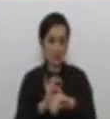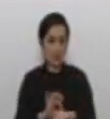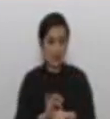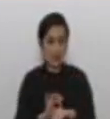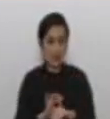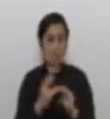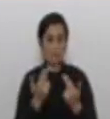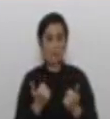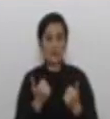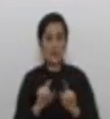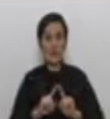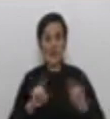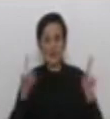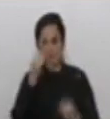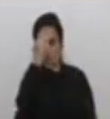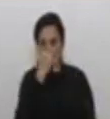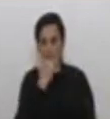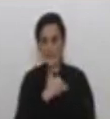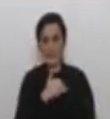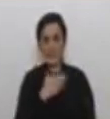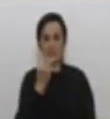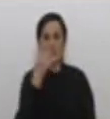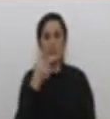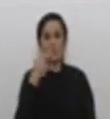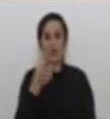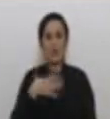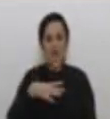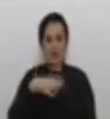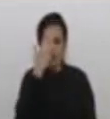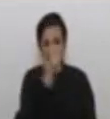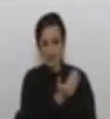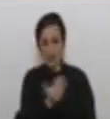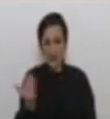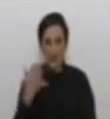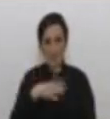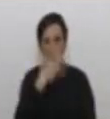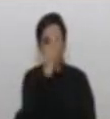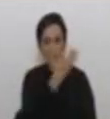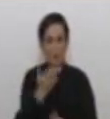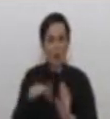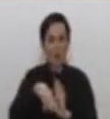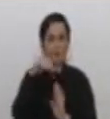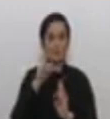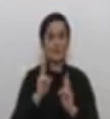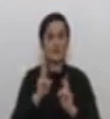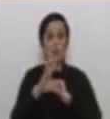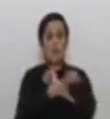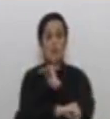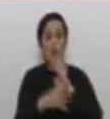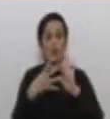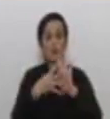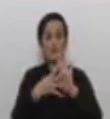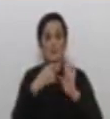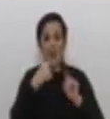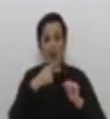Და განსაკუთრებული მადლობა მინდა კიდევ ერთხელ უთხრა ქართულ ხალხს, საქართველოს ამომრჩევლებს, ვინც ბოლო 9 წლის განმავლობაში